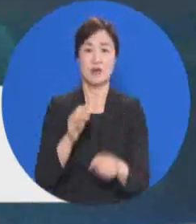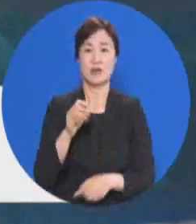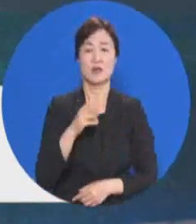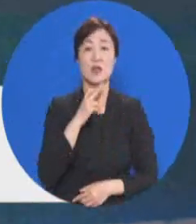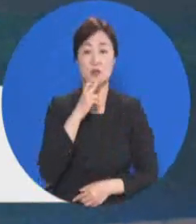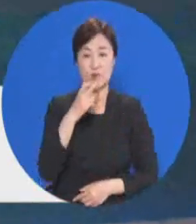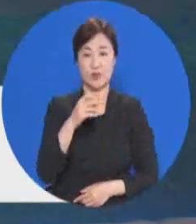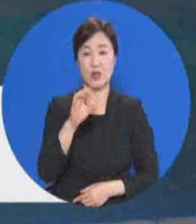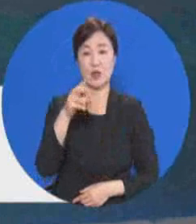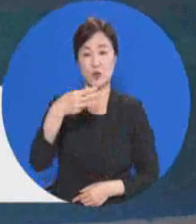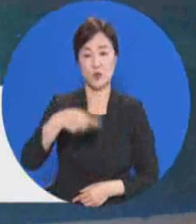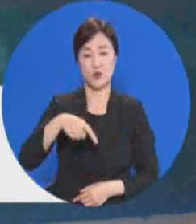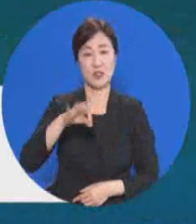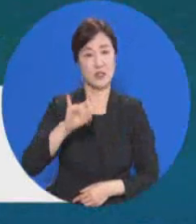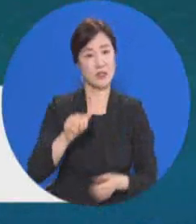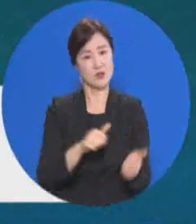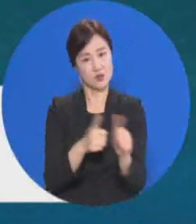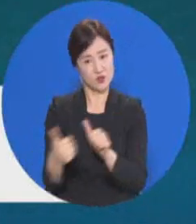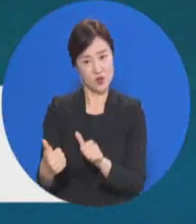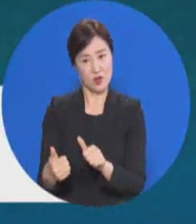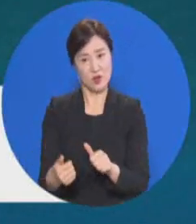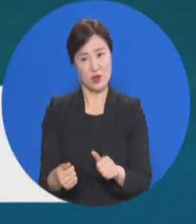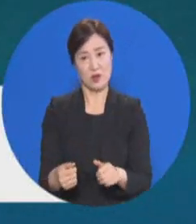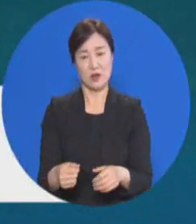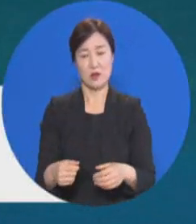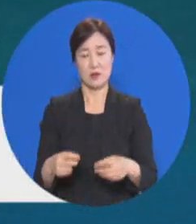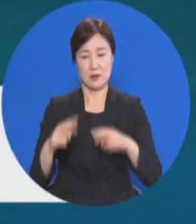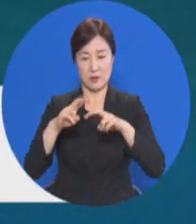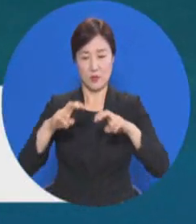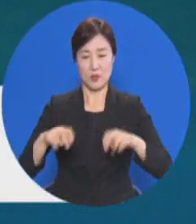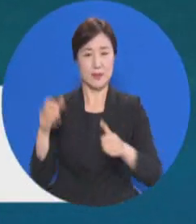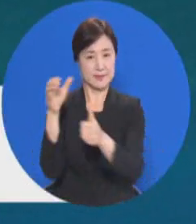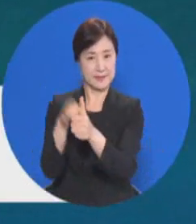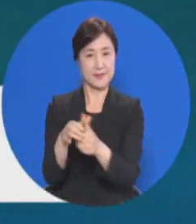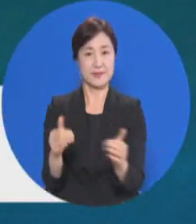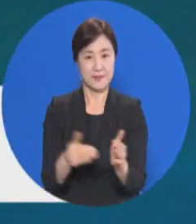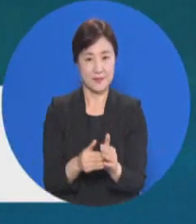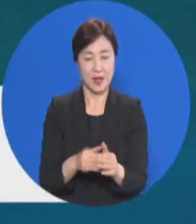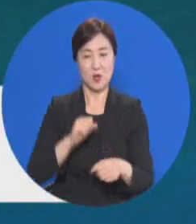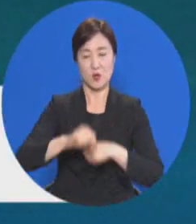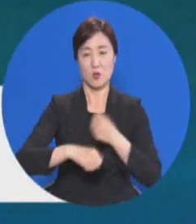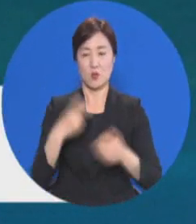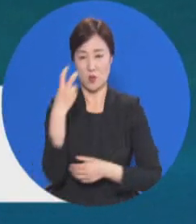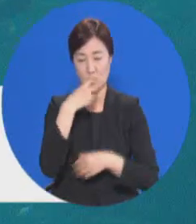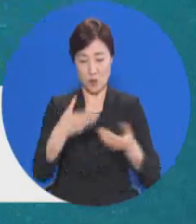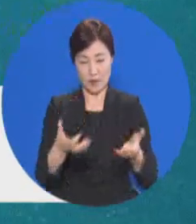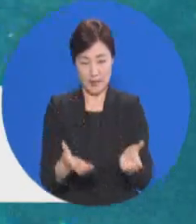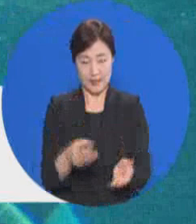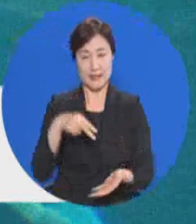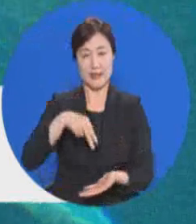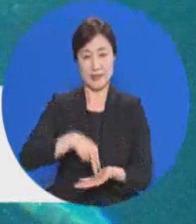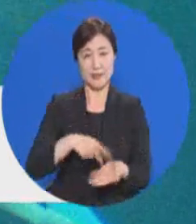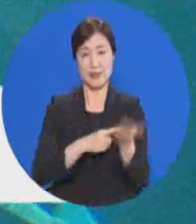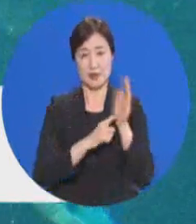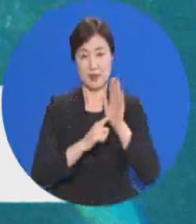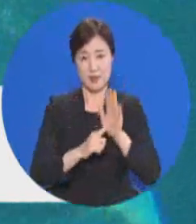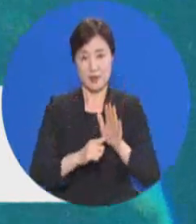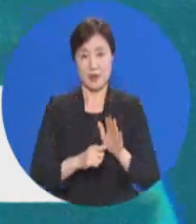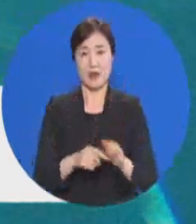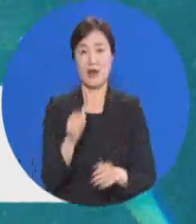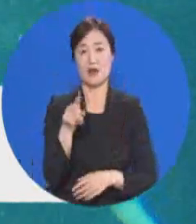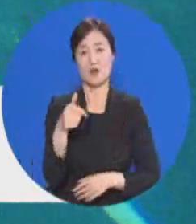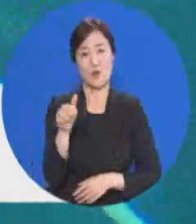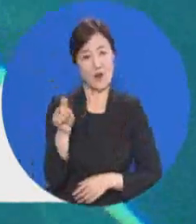따라 고래연구센터 등의 부검을 의뢰했습니다. 동물보호단체인 동물자유연대는 한화와 해양수산부